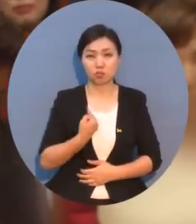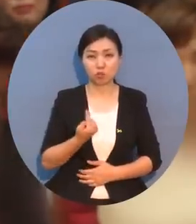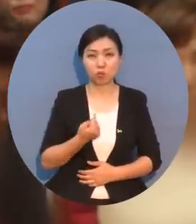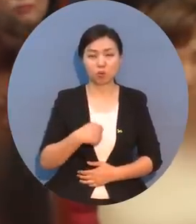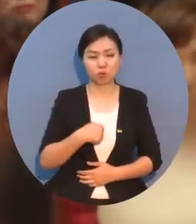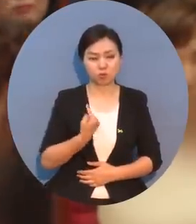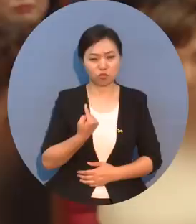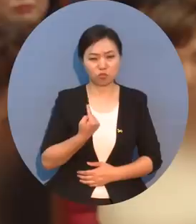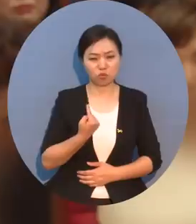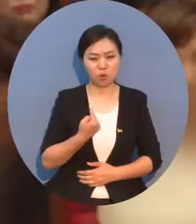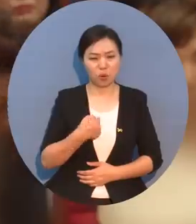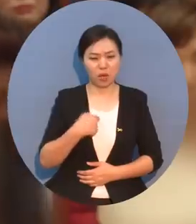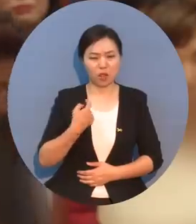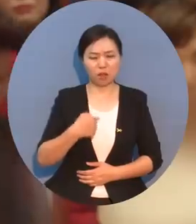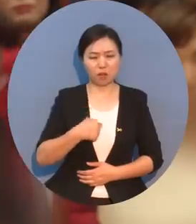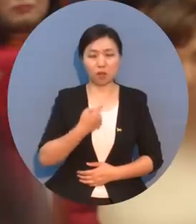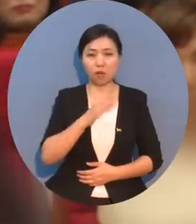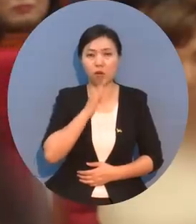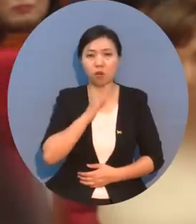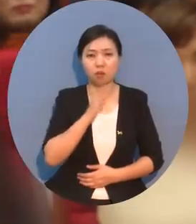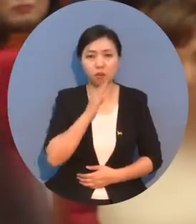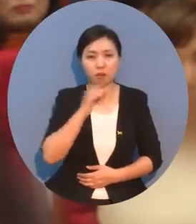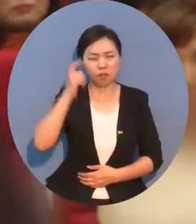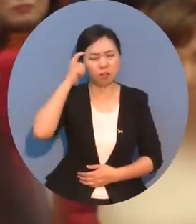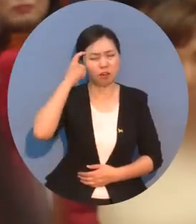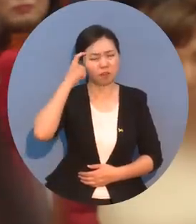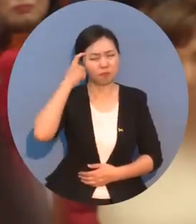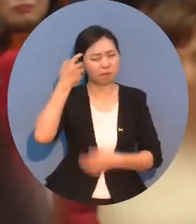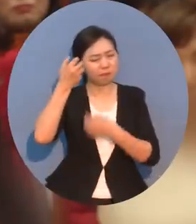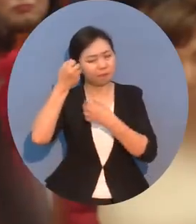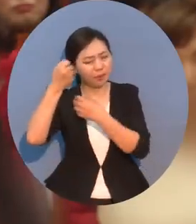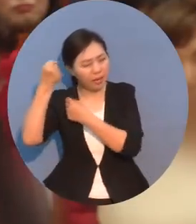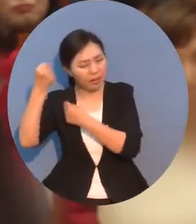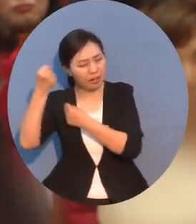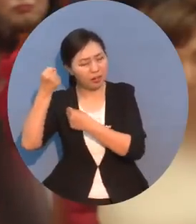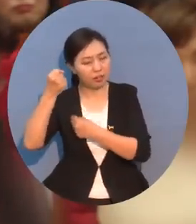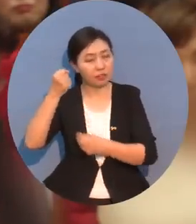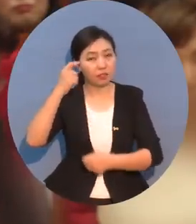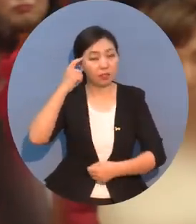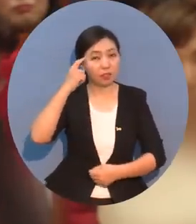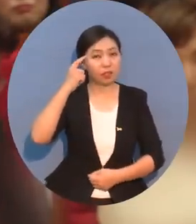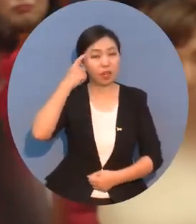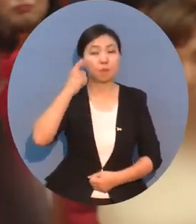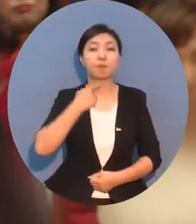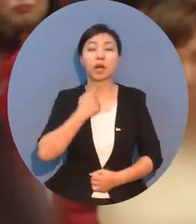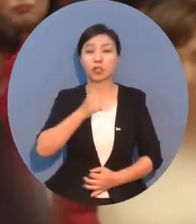자기가 자기라는 생각 그 아상에 우리가 좀 잡혀 있지 않은가 생각을 해봤었는데